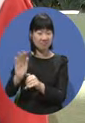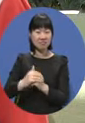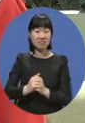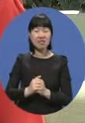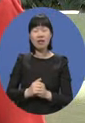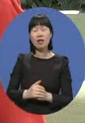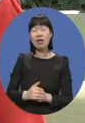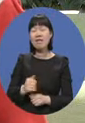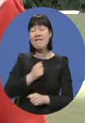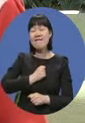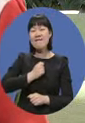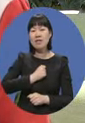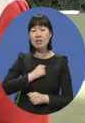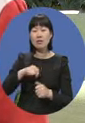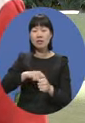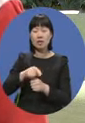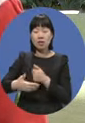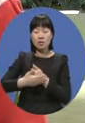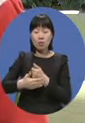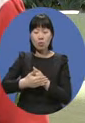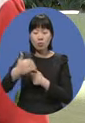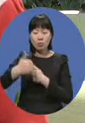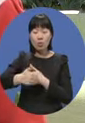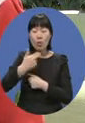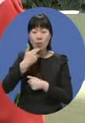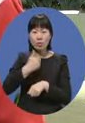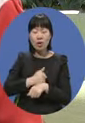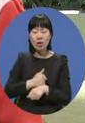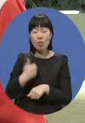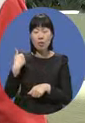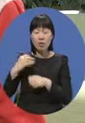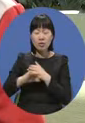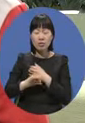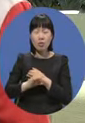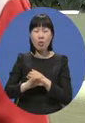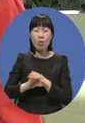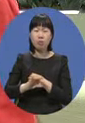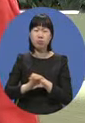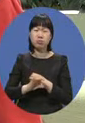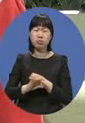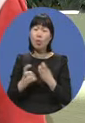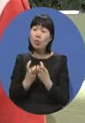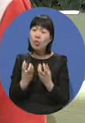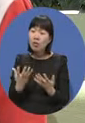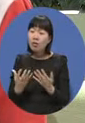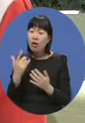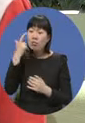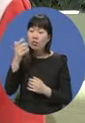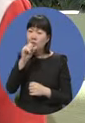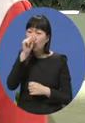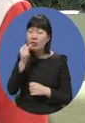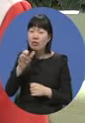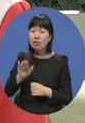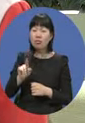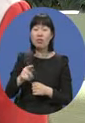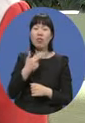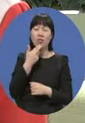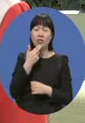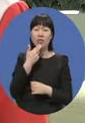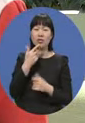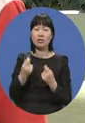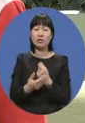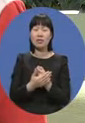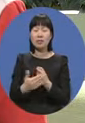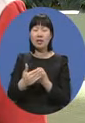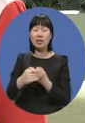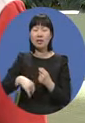그래서 예 그래서 주변에 별로 도움도 청하지도 않아요 차라리 모르면 몰라요 어떻게 하는 거야 물어보면 좋겠는데 그런 것도 안 하고